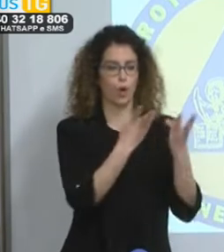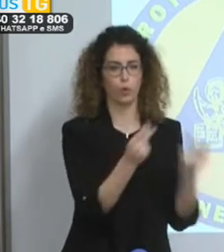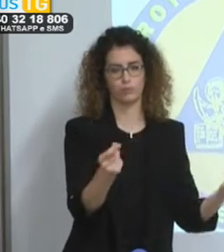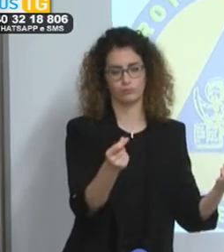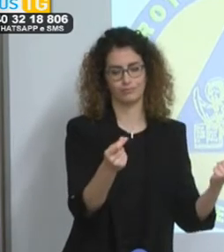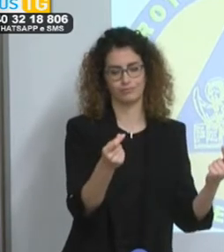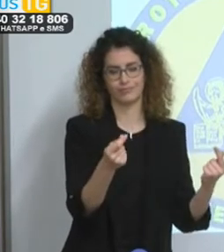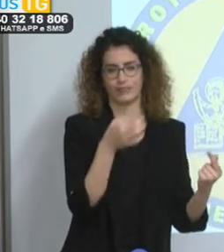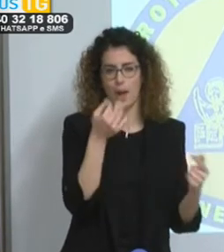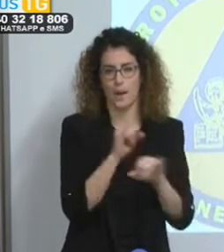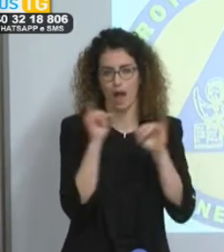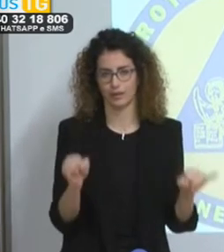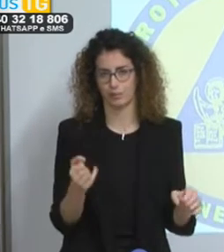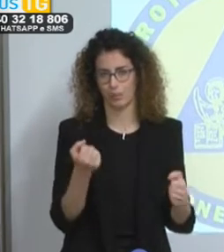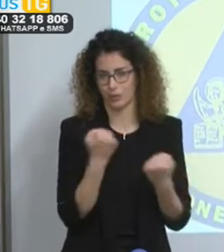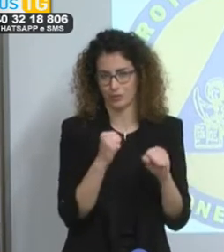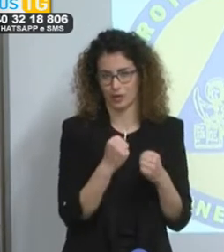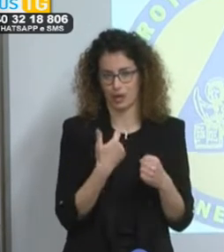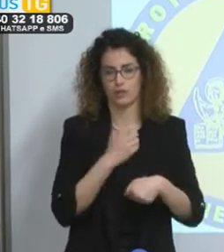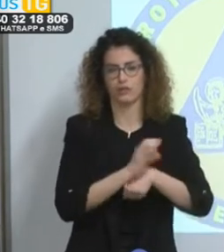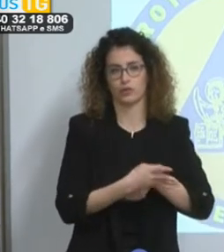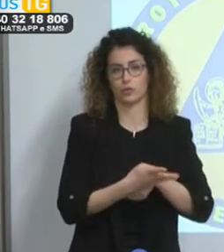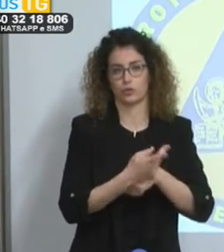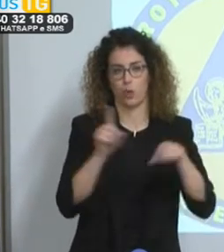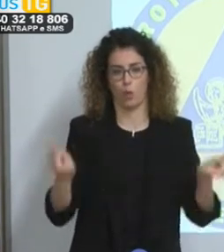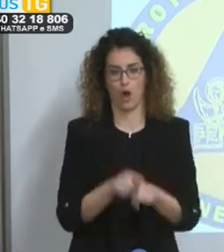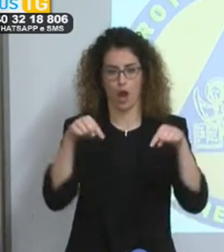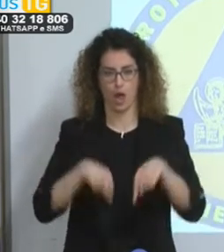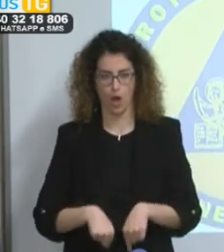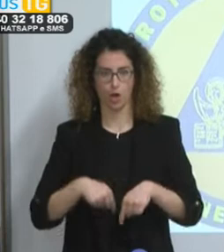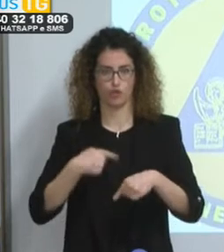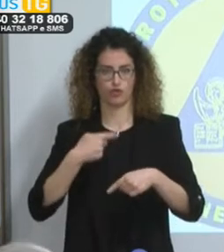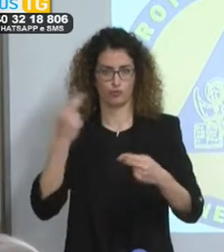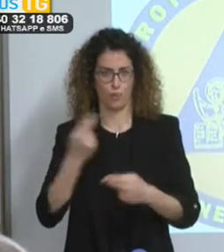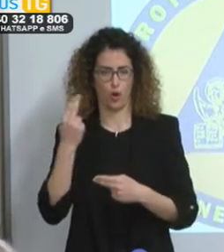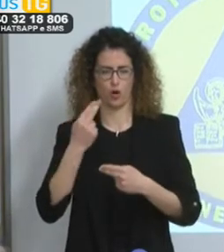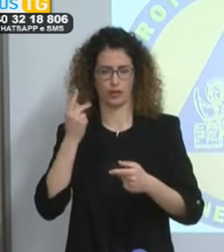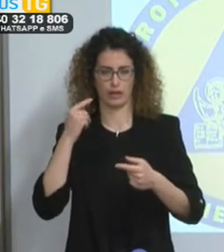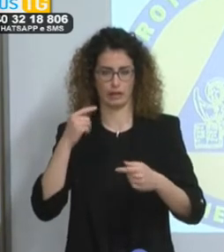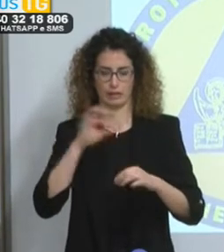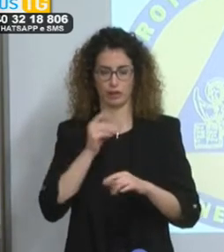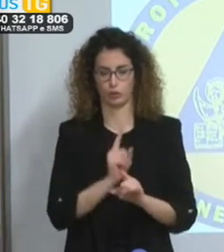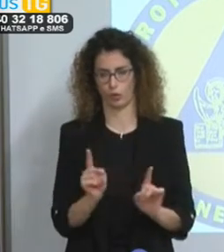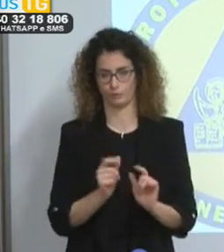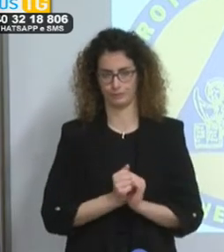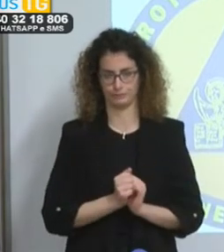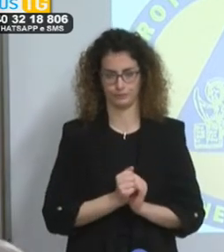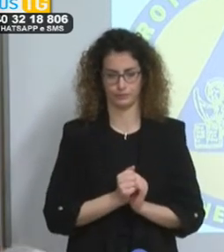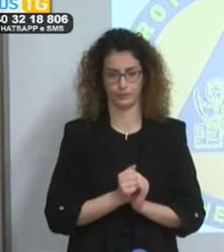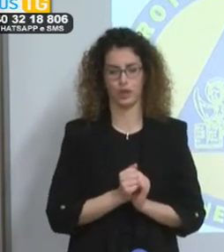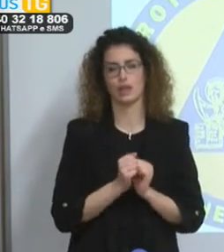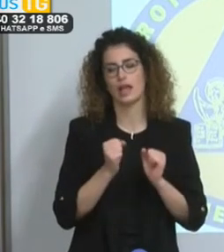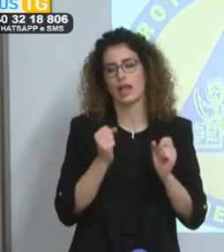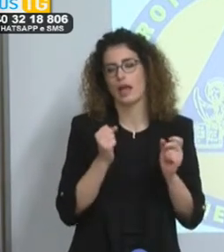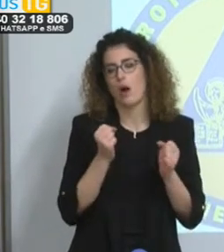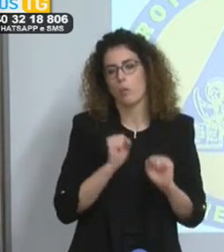no? Non farà più i danni che fa oggi. Quindi è verosimile che ci sia un giro di